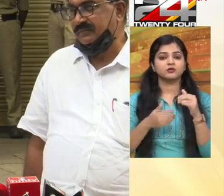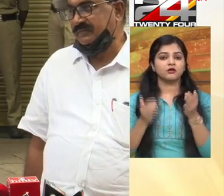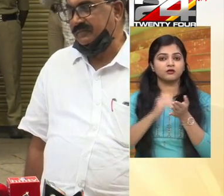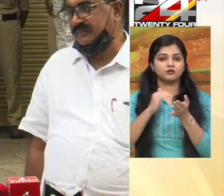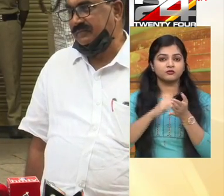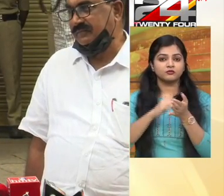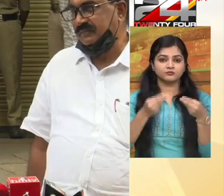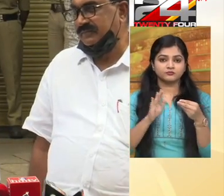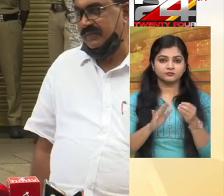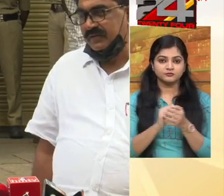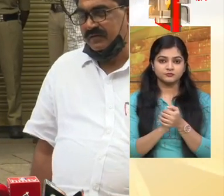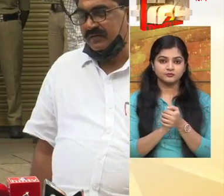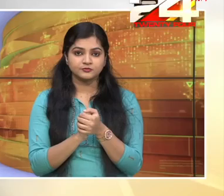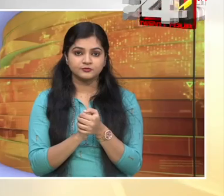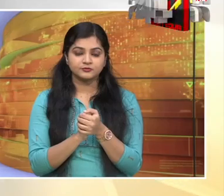But if Pakistan...